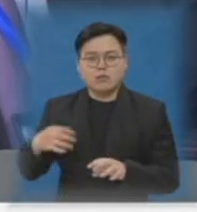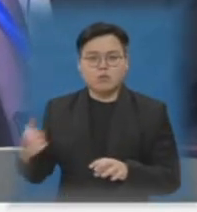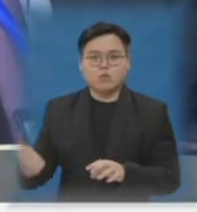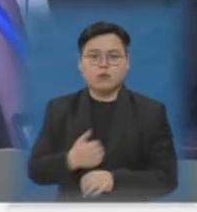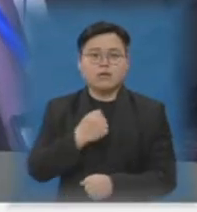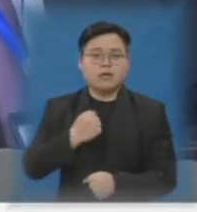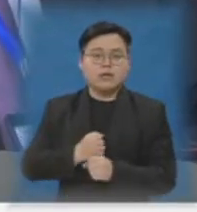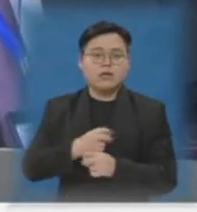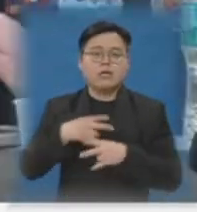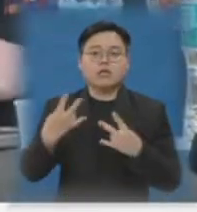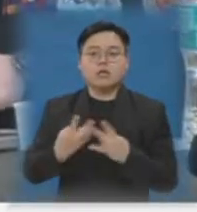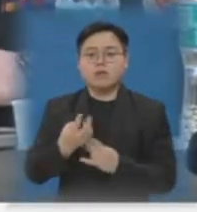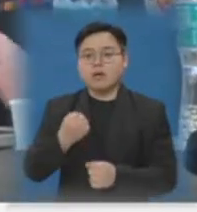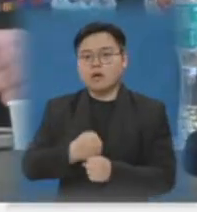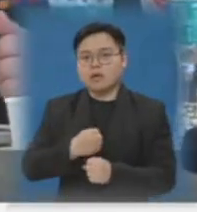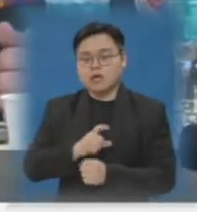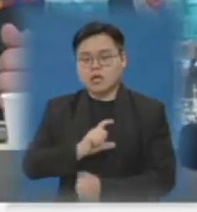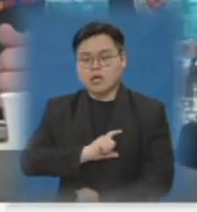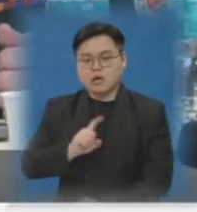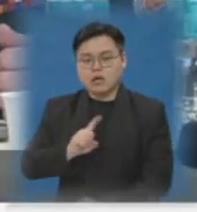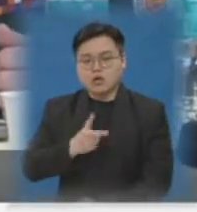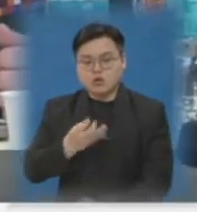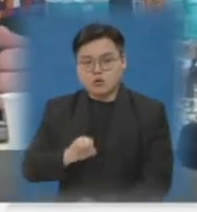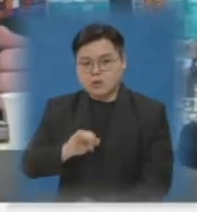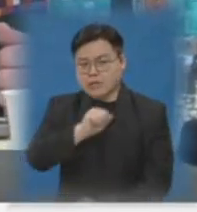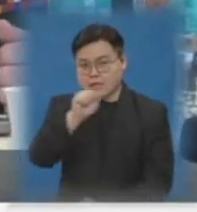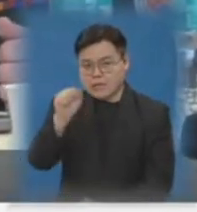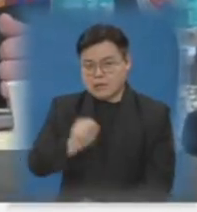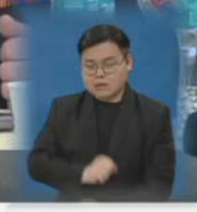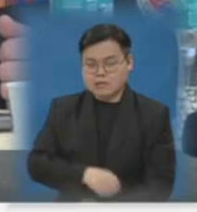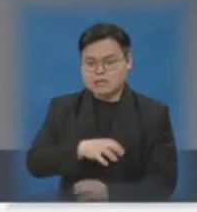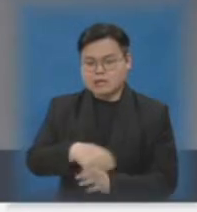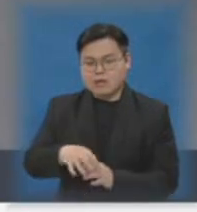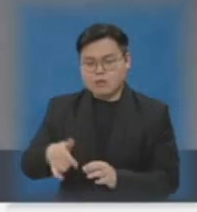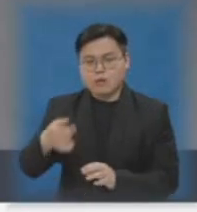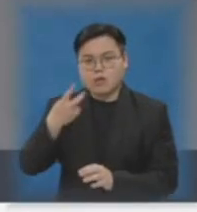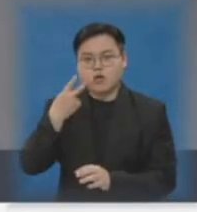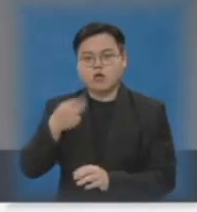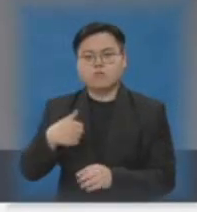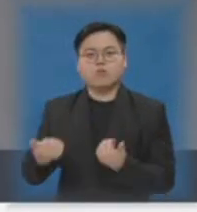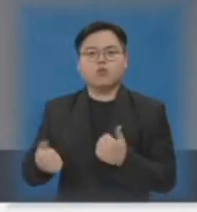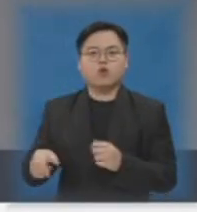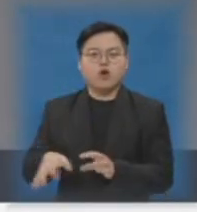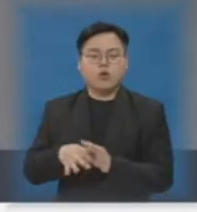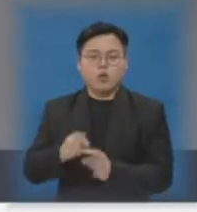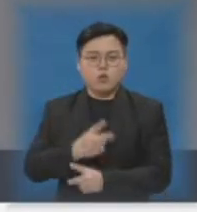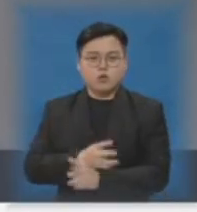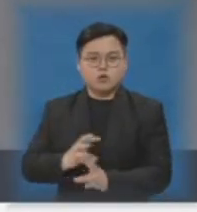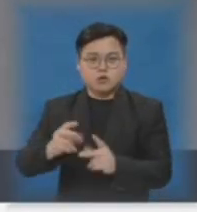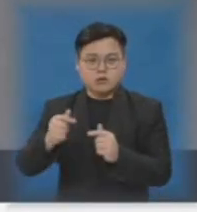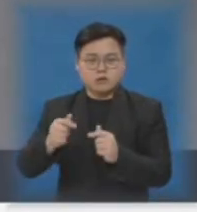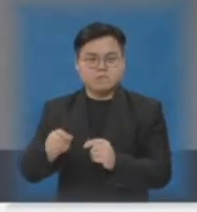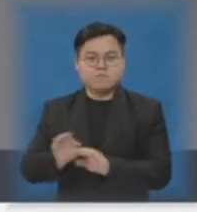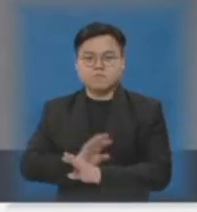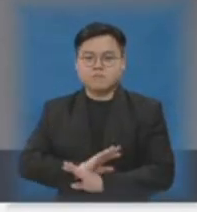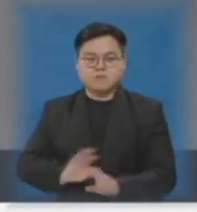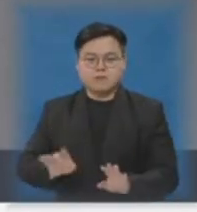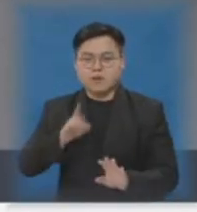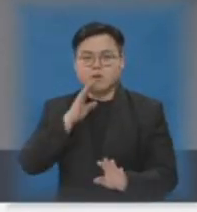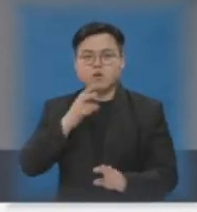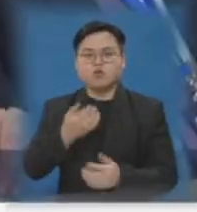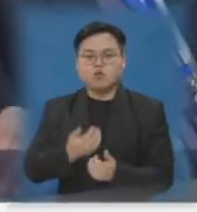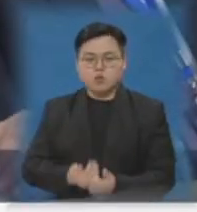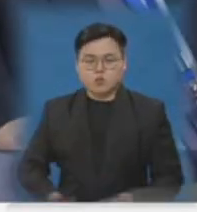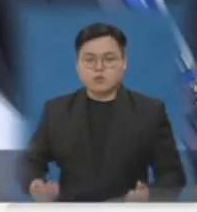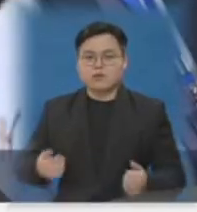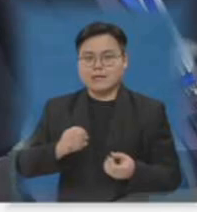нийгмийн ажилтнуудын эрхцөөн асуудал салбаруудын хуйлуудаар голчлон зохицуулагддаг байна. За тиймээс нийгмийн ажлын тухай хуулийг хөдөлмөр нийгмийн хамгааллын